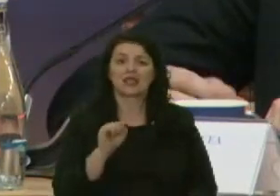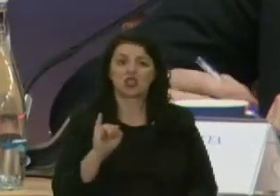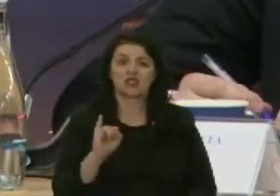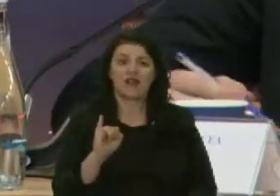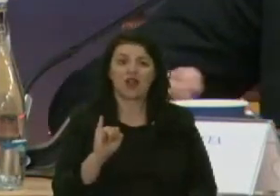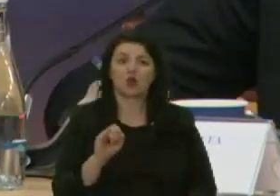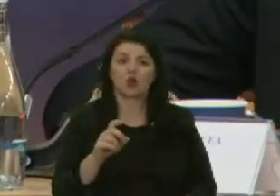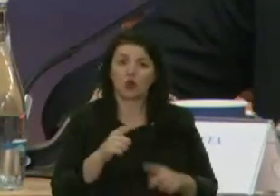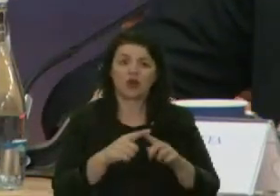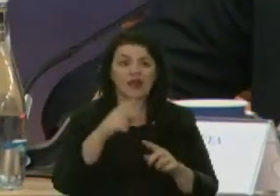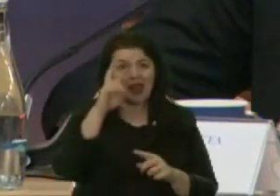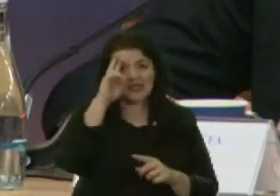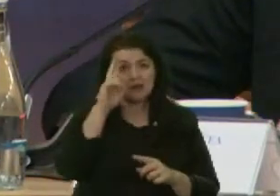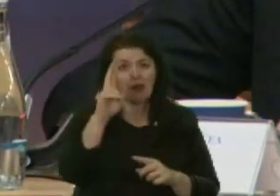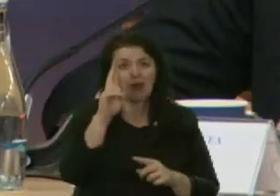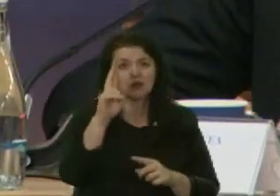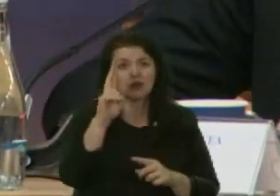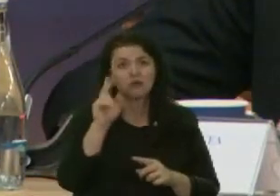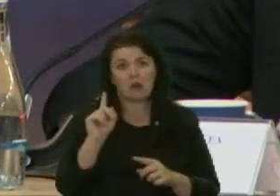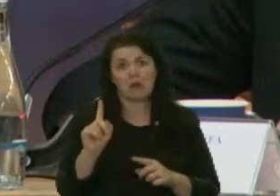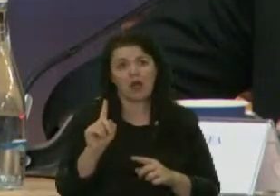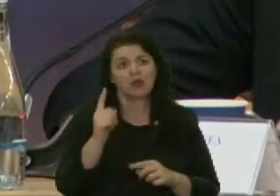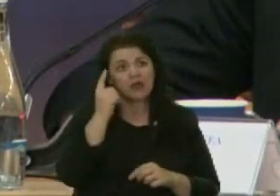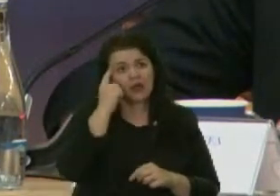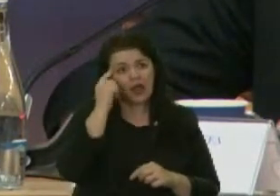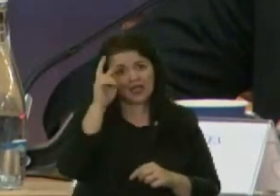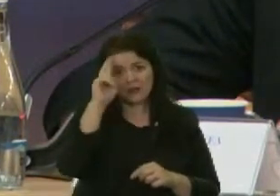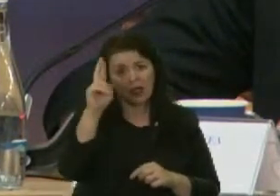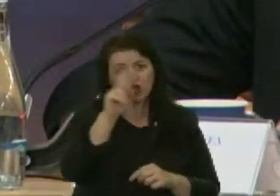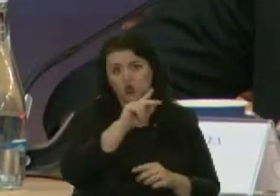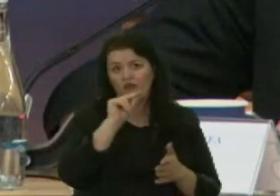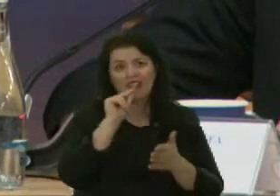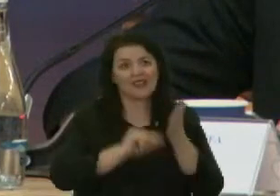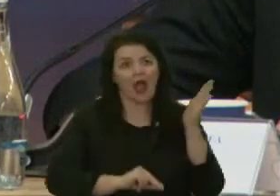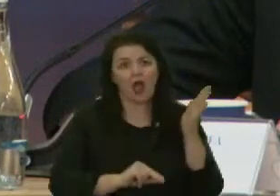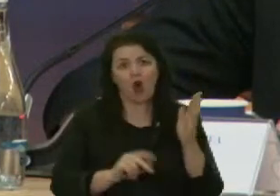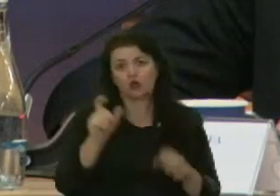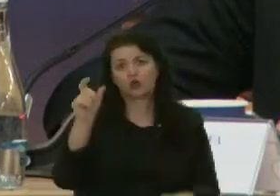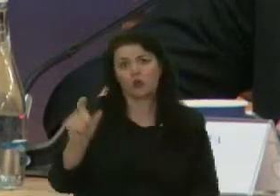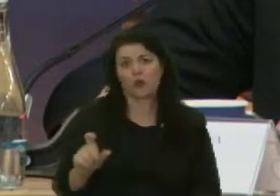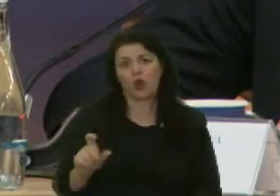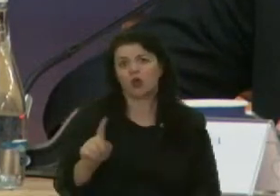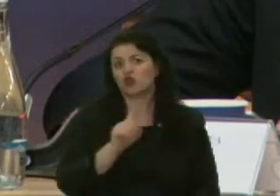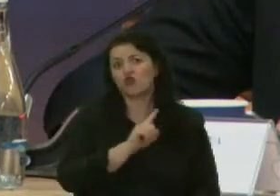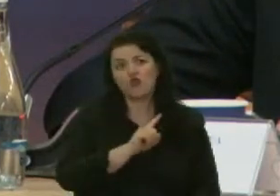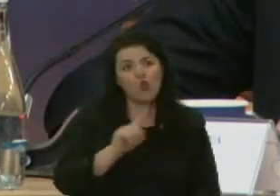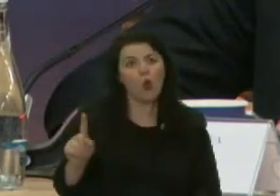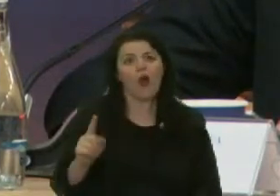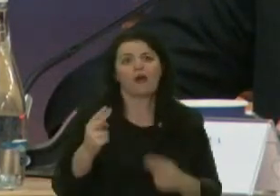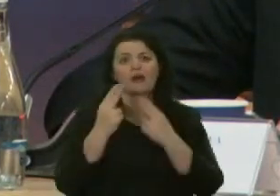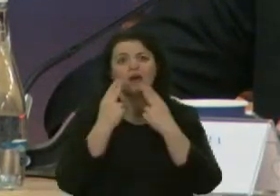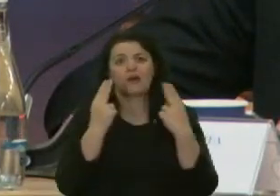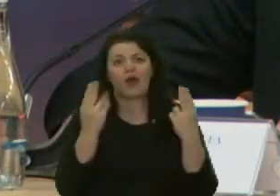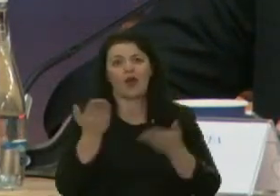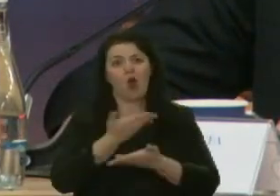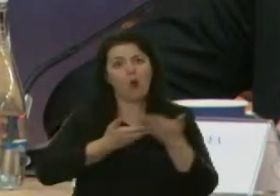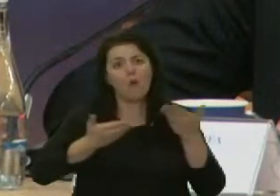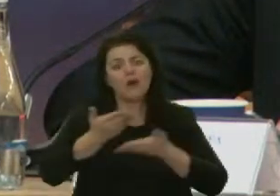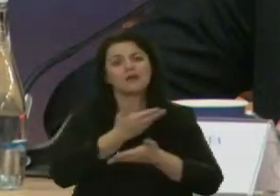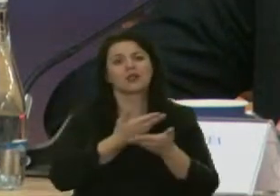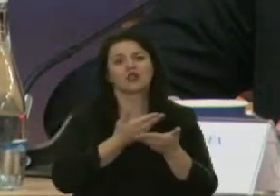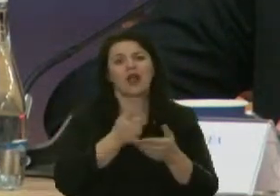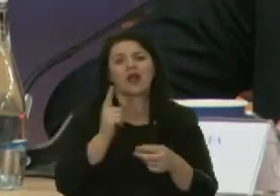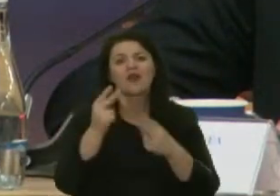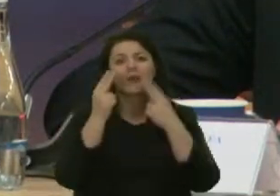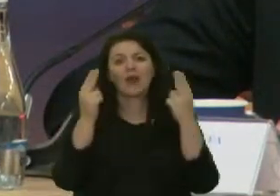respectul pe care vi l port și cu părerea pe care v o respect eu nu pot să fiu de acord cu domnia sa și nu pot să împărtășesc asemenea valori pentru că aceste valori